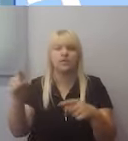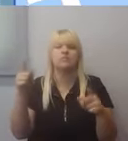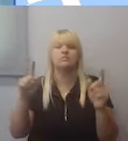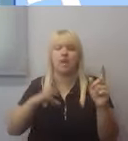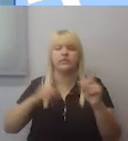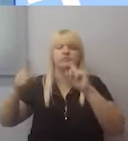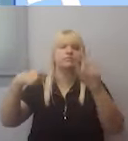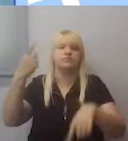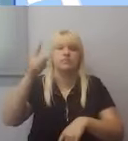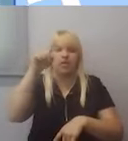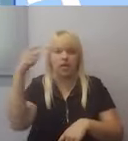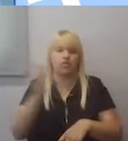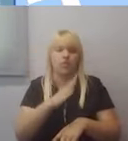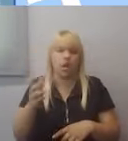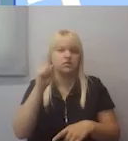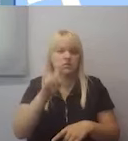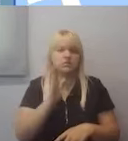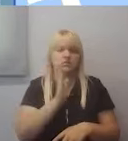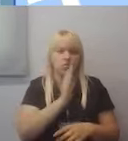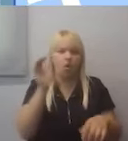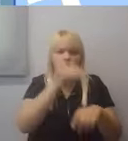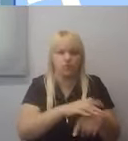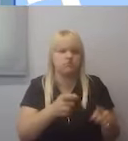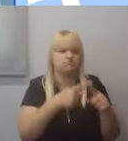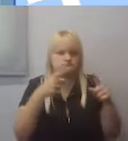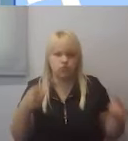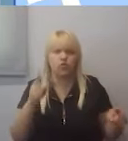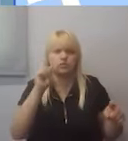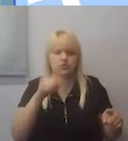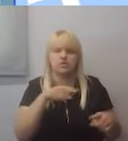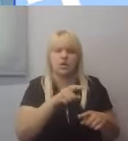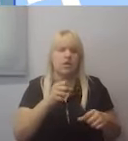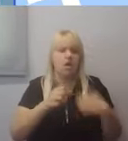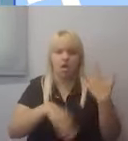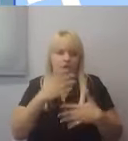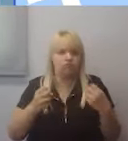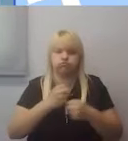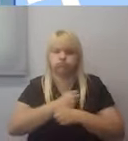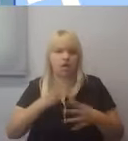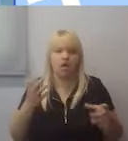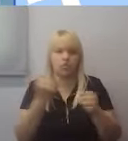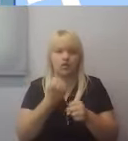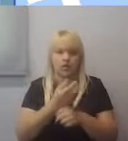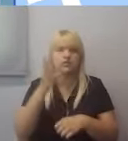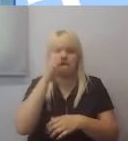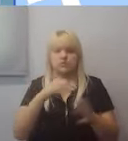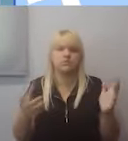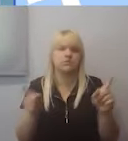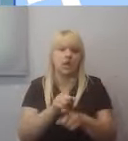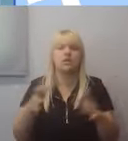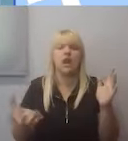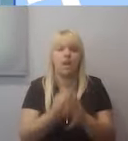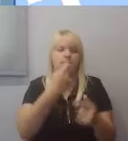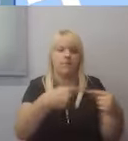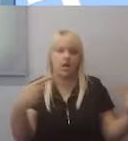zina savā konkrētajā posmā haosā ko darīt tad mēs varam izglābt visus pārējos un jo vairāk mums būs